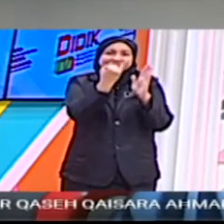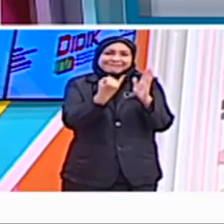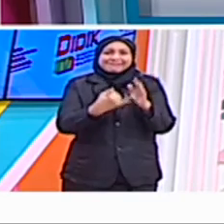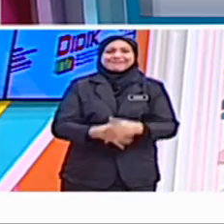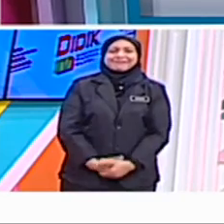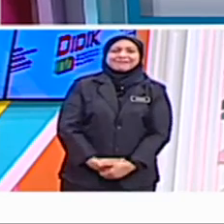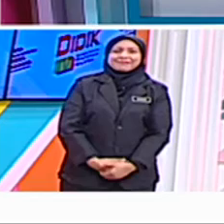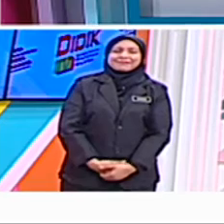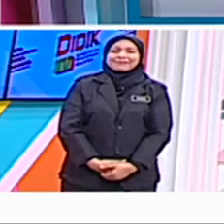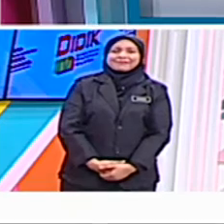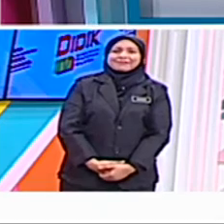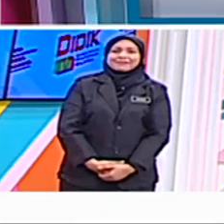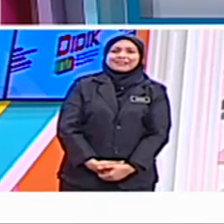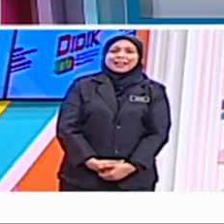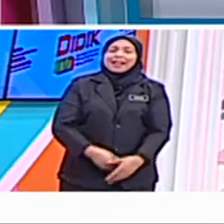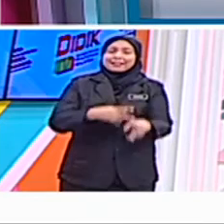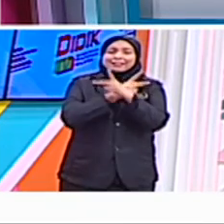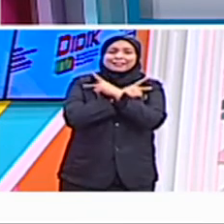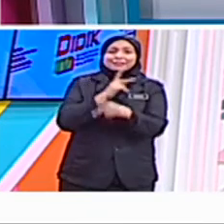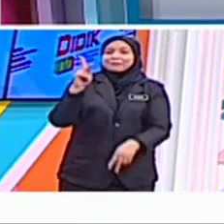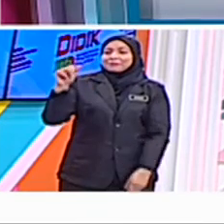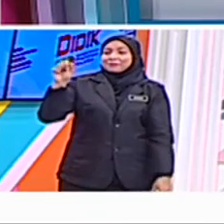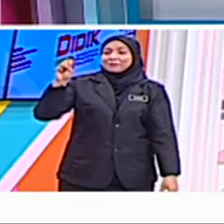Okey, seterusnya ada Kasih. Kasih.